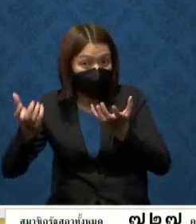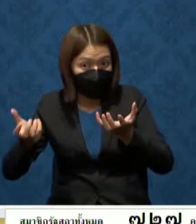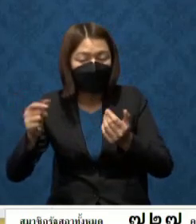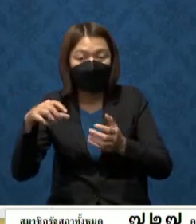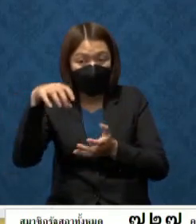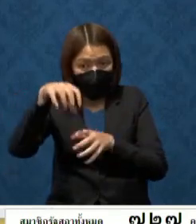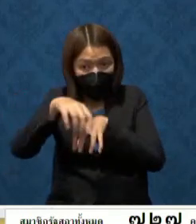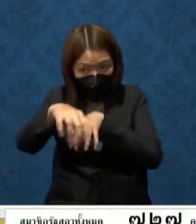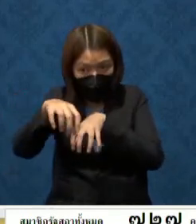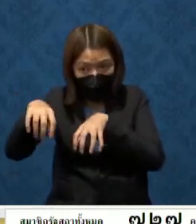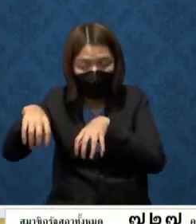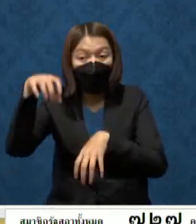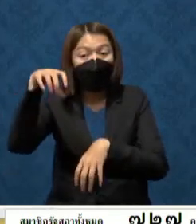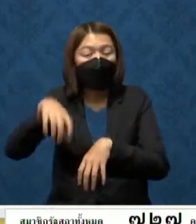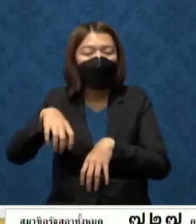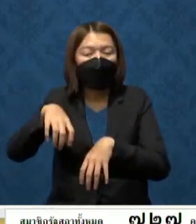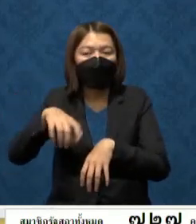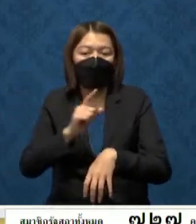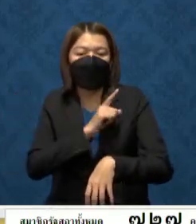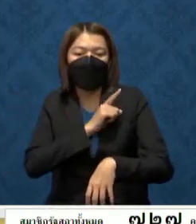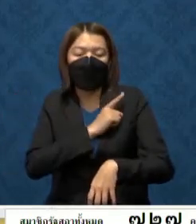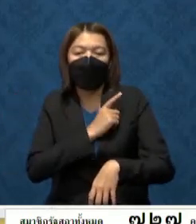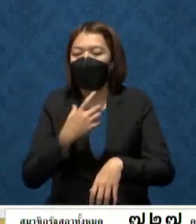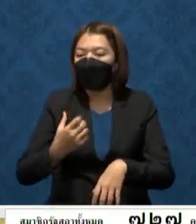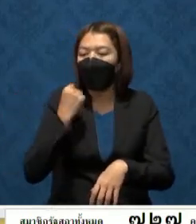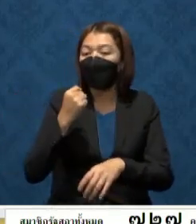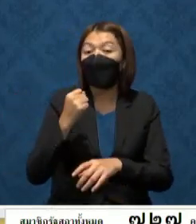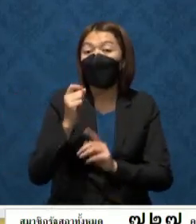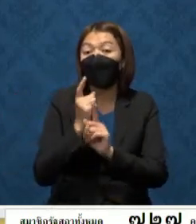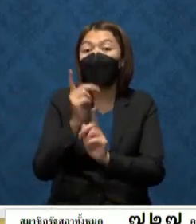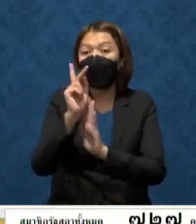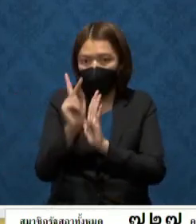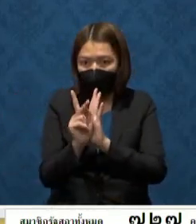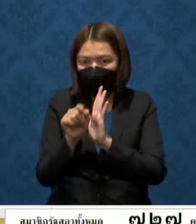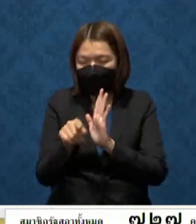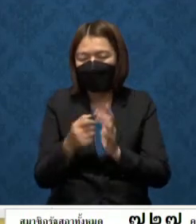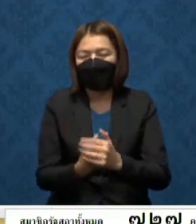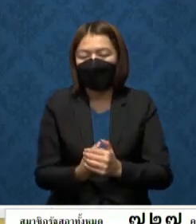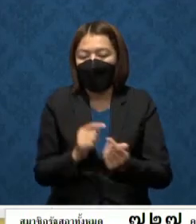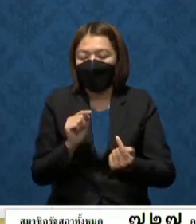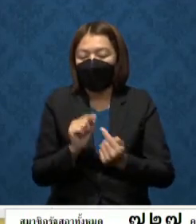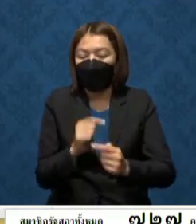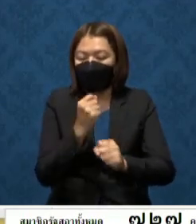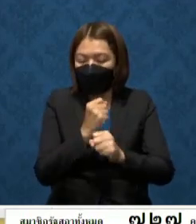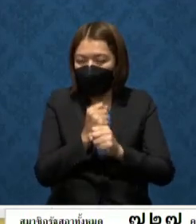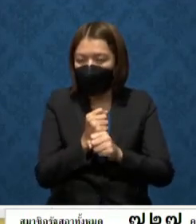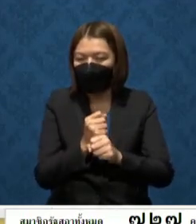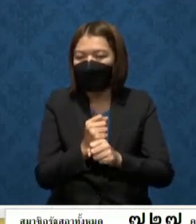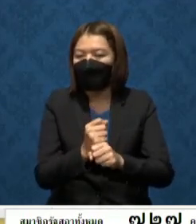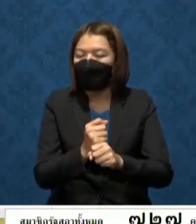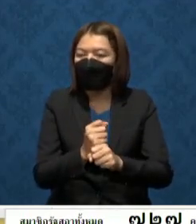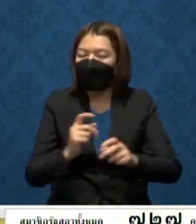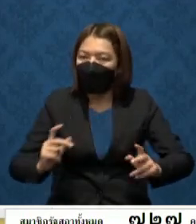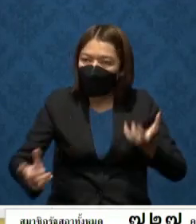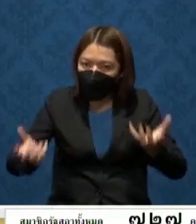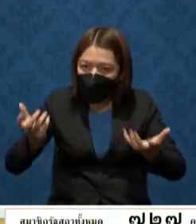บัหัดไ้ว่าหมายถึงหน่วยงานซึ่งมีหน้าที่และอำนาจตามกฎหมายที่เกี่วกับการเดมเิงงานในกระบวนการยุธธรรมตามพ